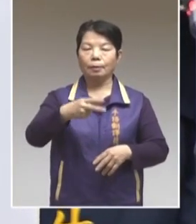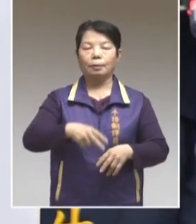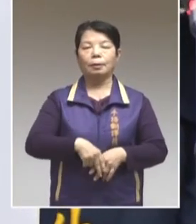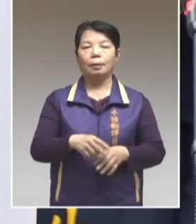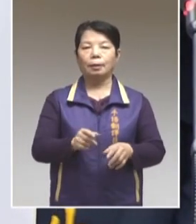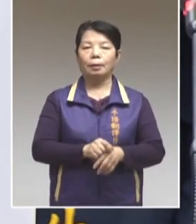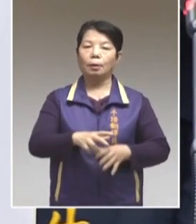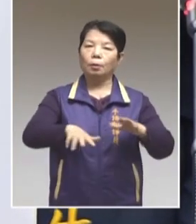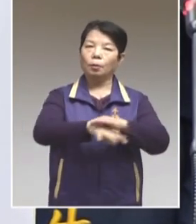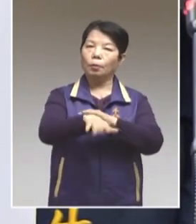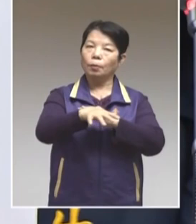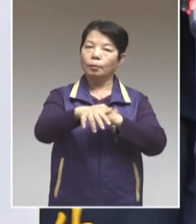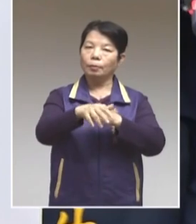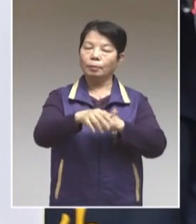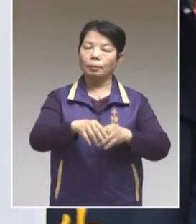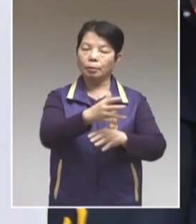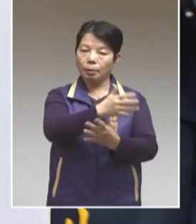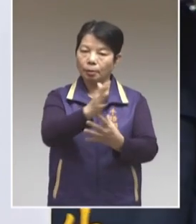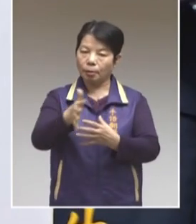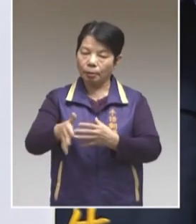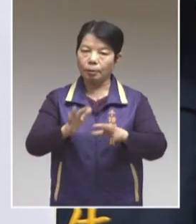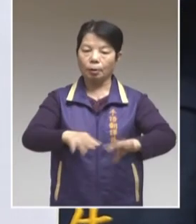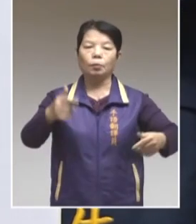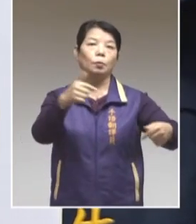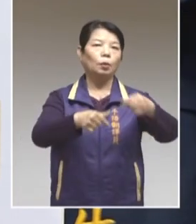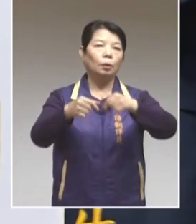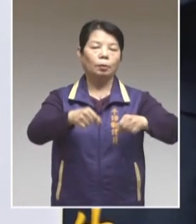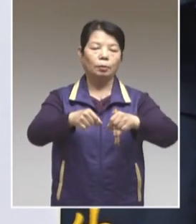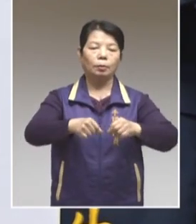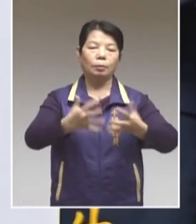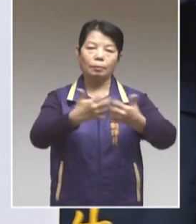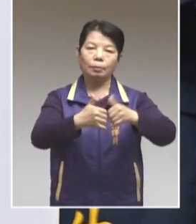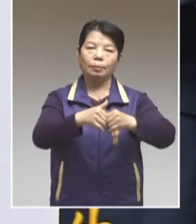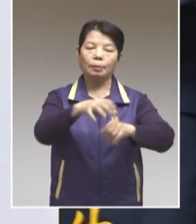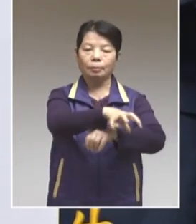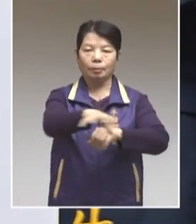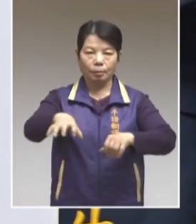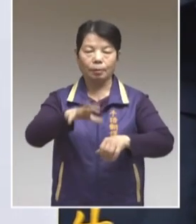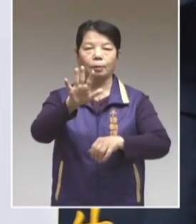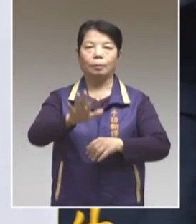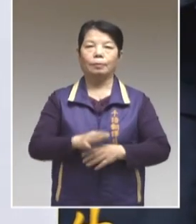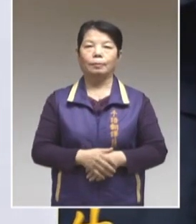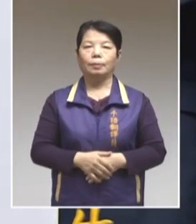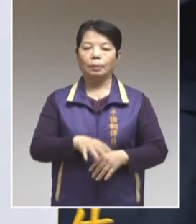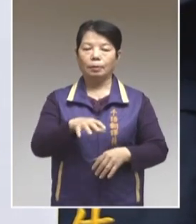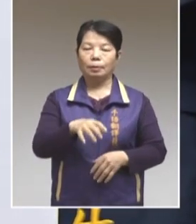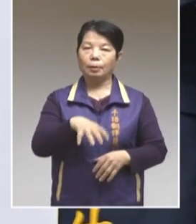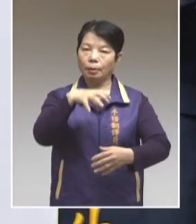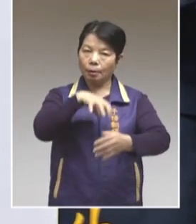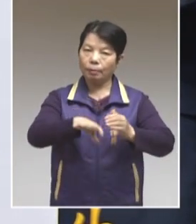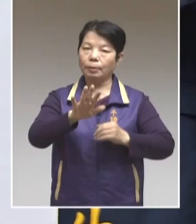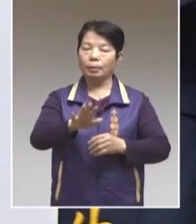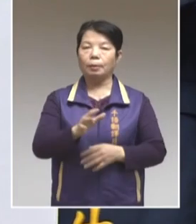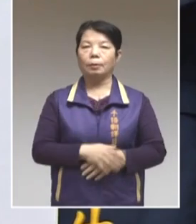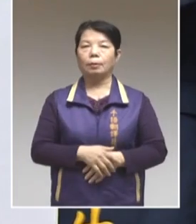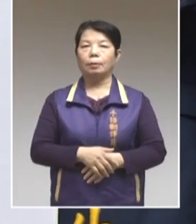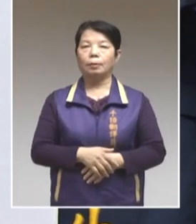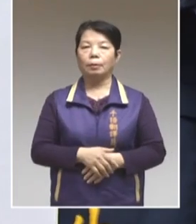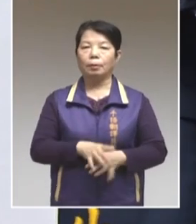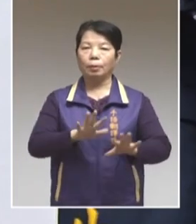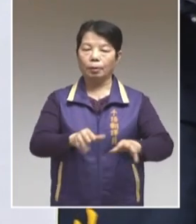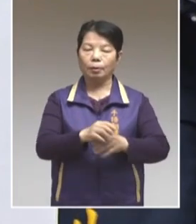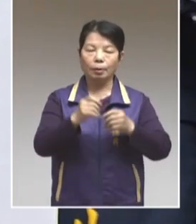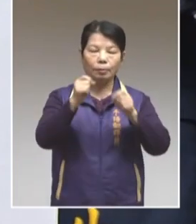间，里面有7部的这个化学机台，那这些里面包含了有作业员，有